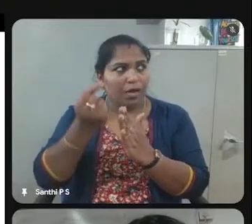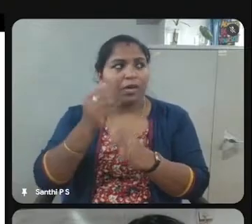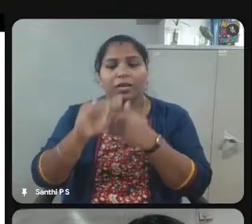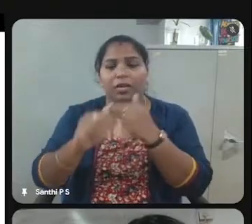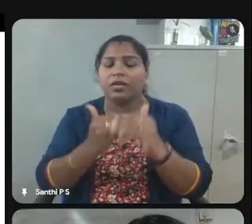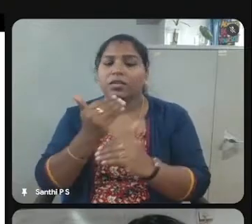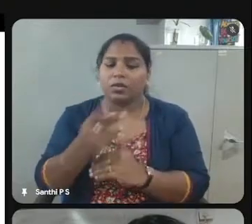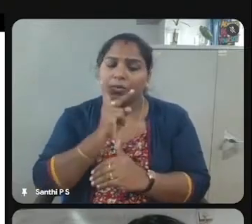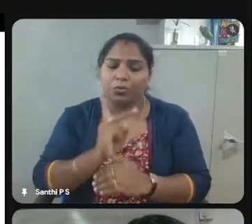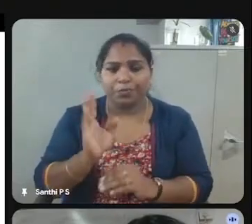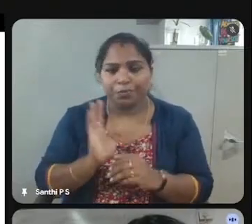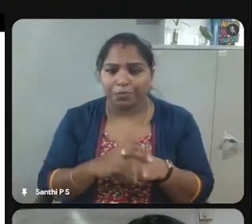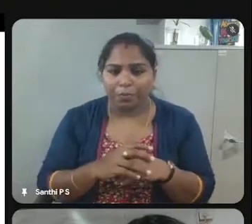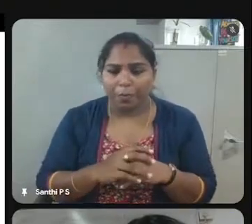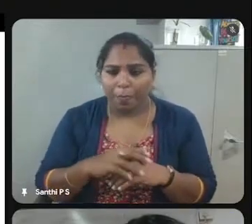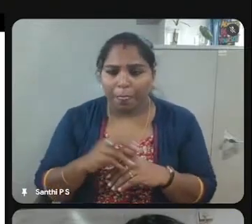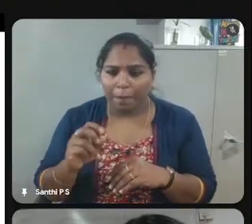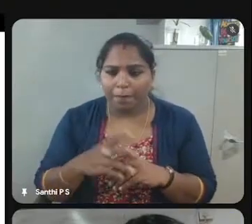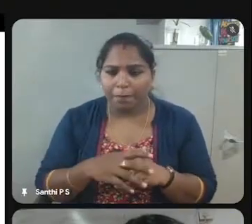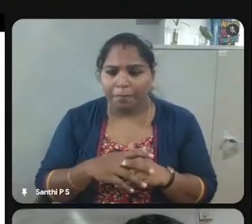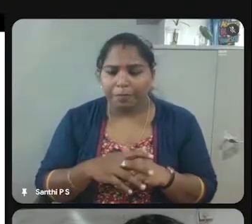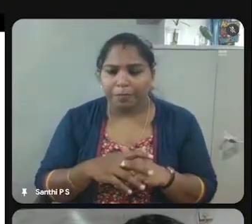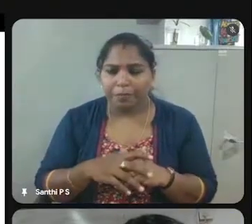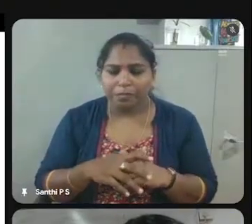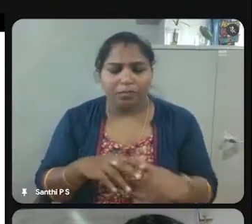കേട്ടോ. ശരി ശരി മാം.